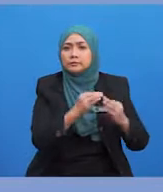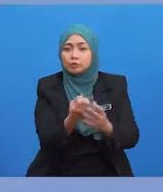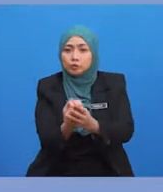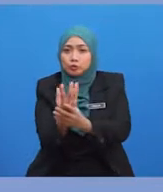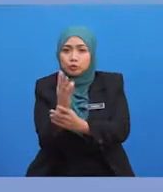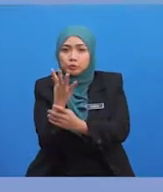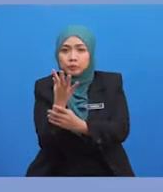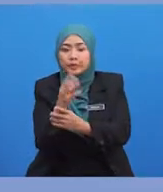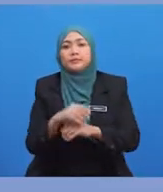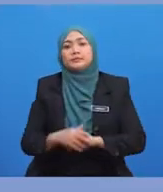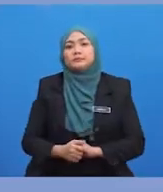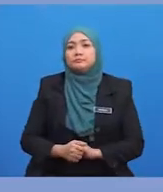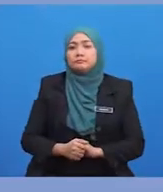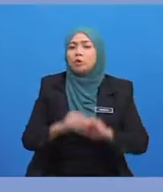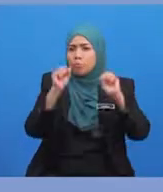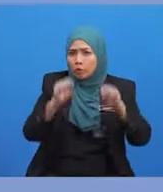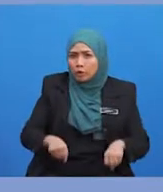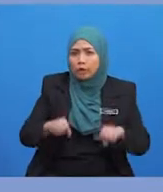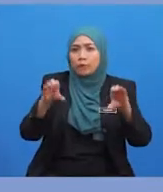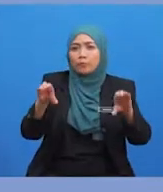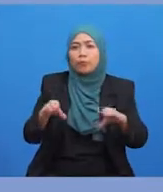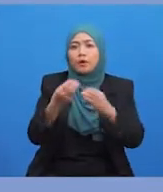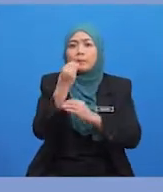Spirogyra dan Phytoplankton.